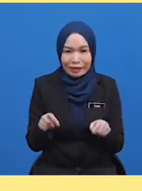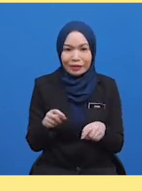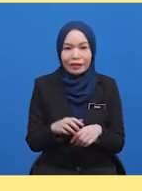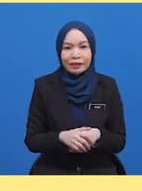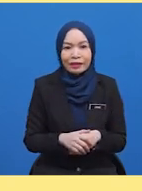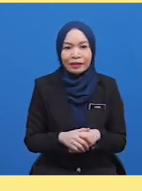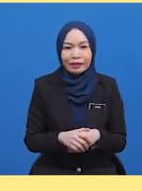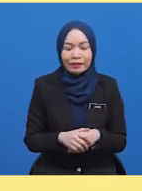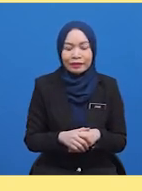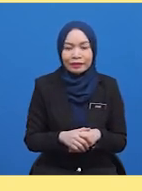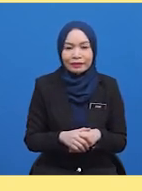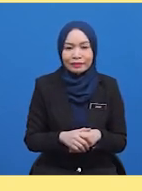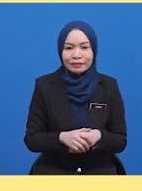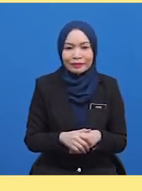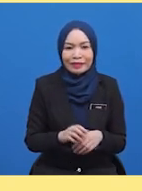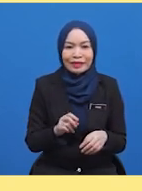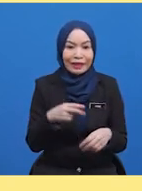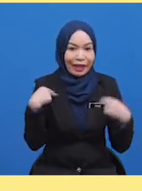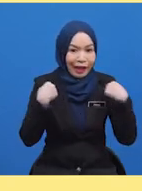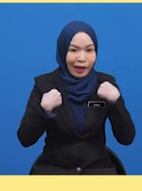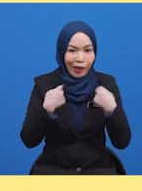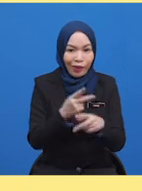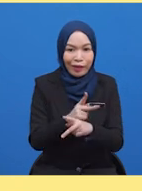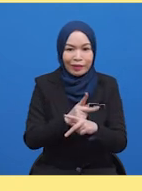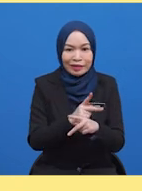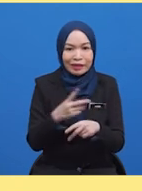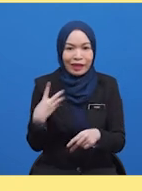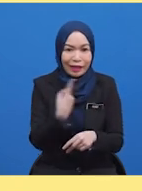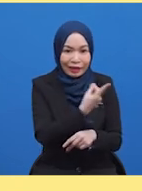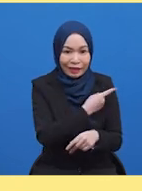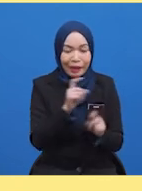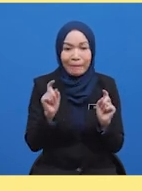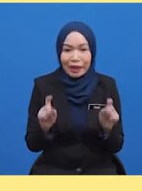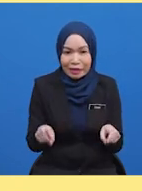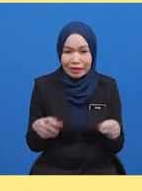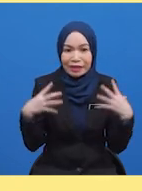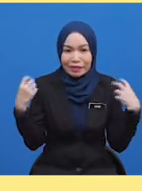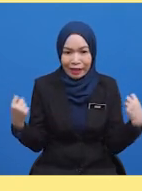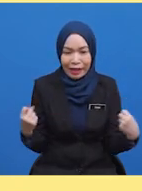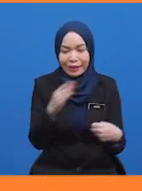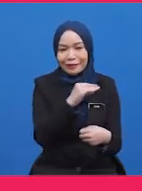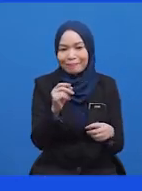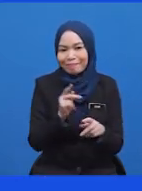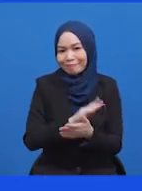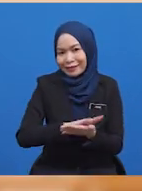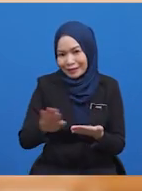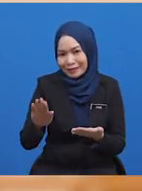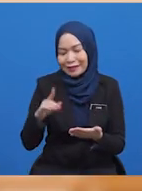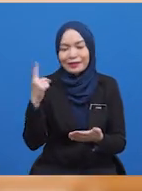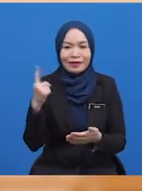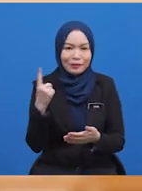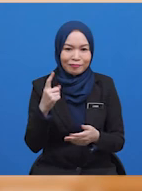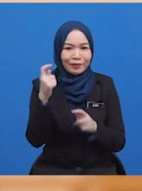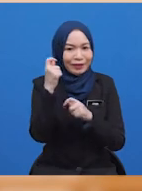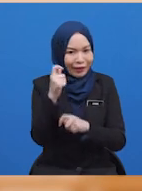memastikan hewan peliharaan dalam keadaan sehat dan besi pada setiap masa tak